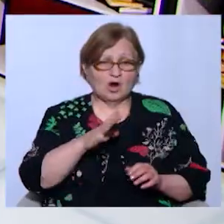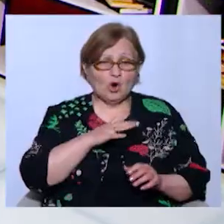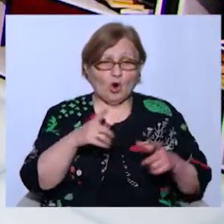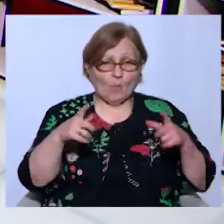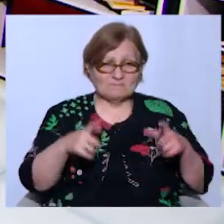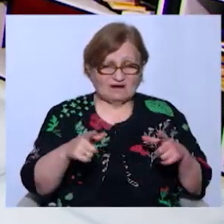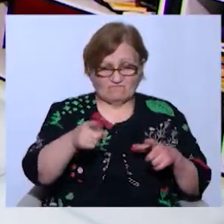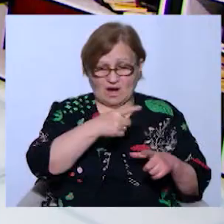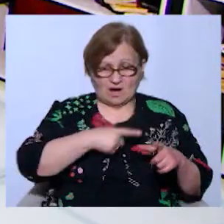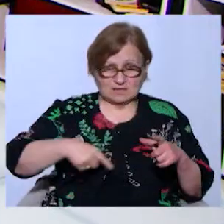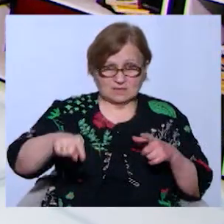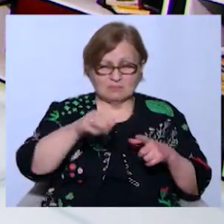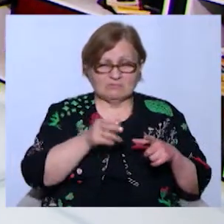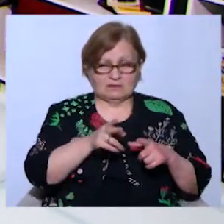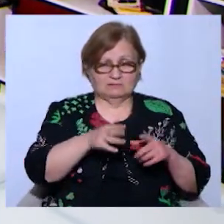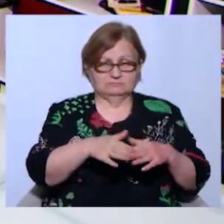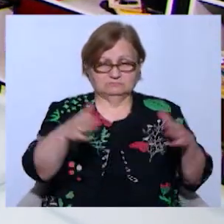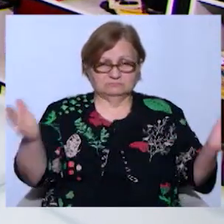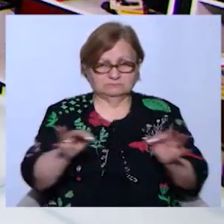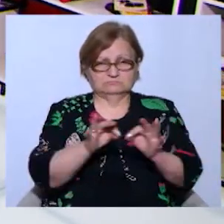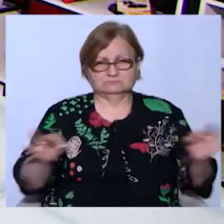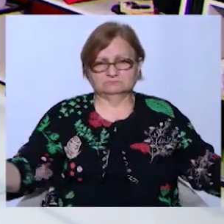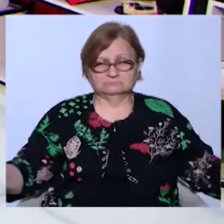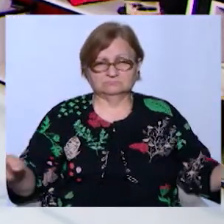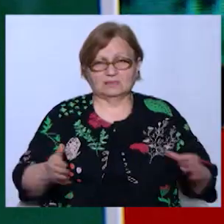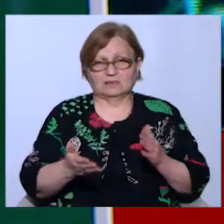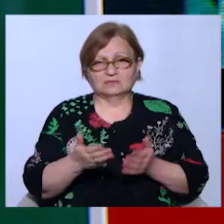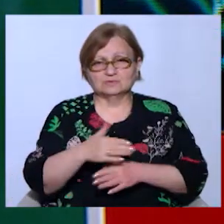გავშალო. აი ეს სიგრძე